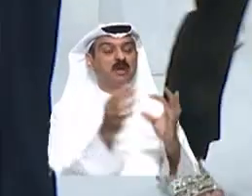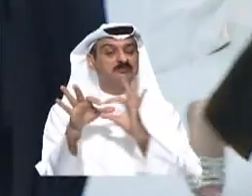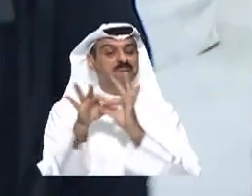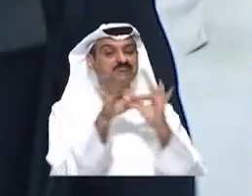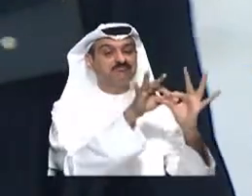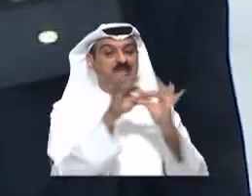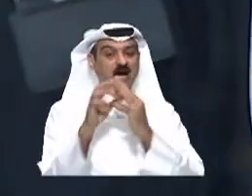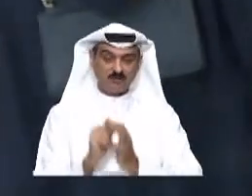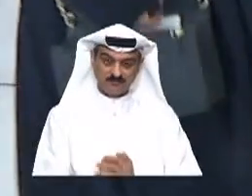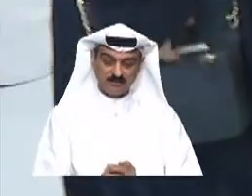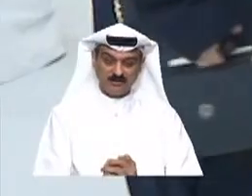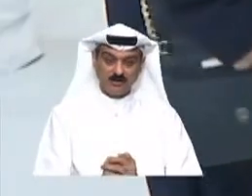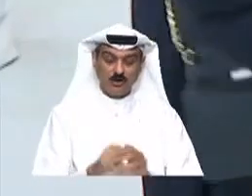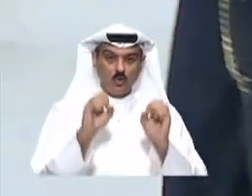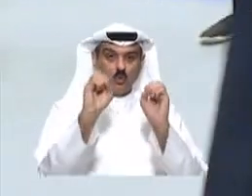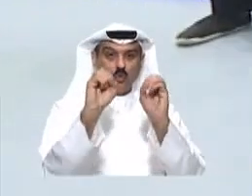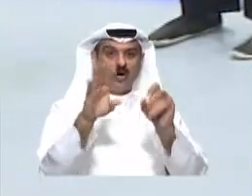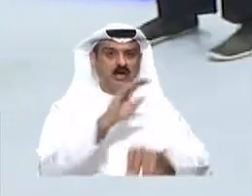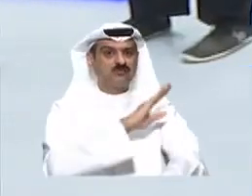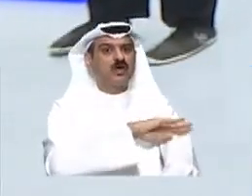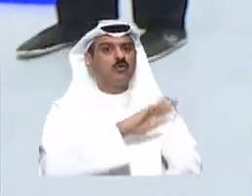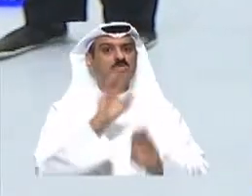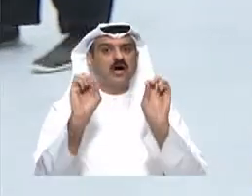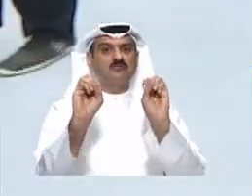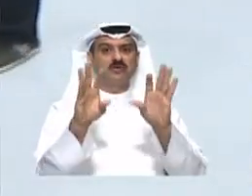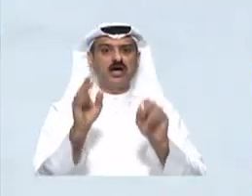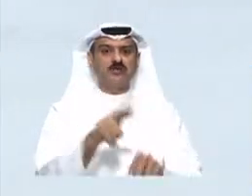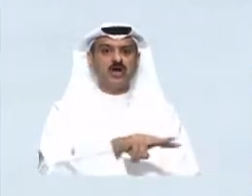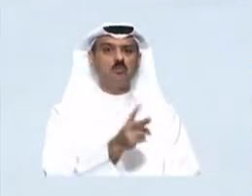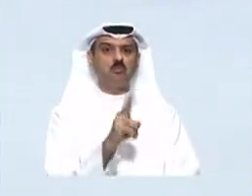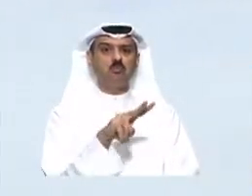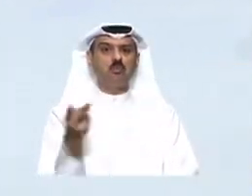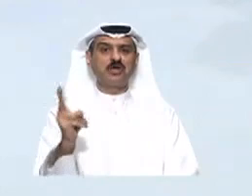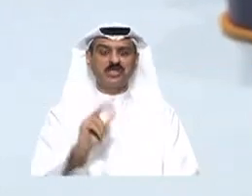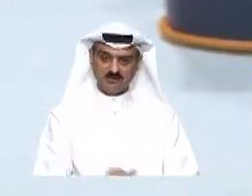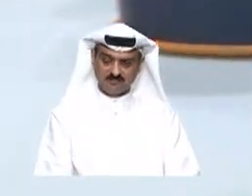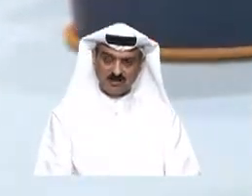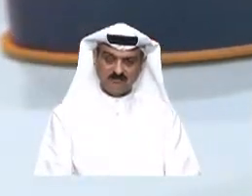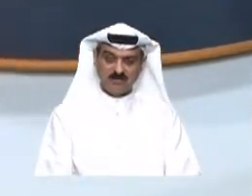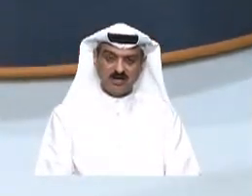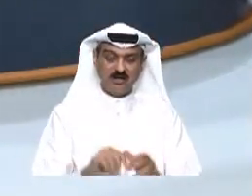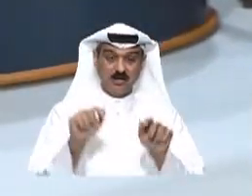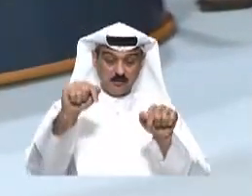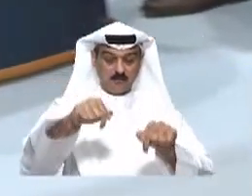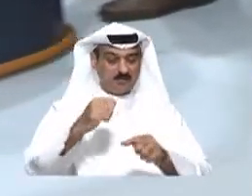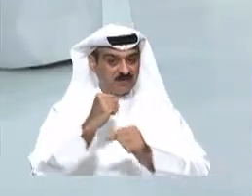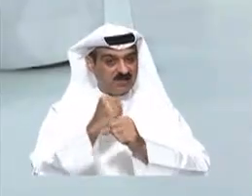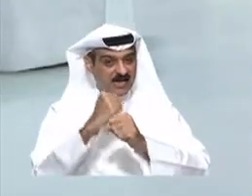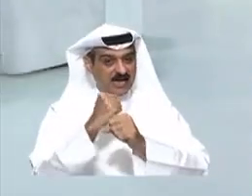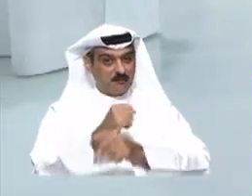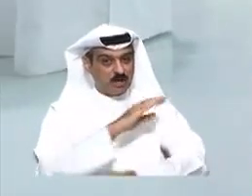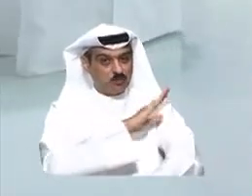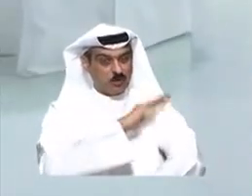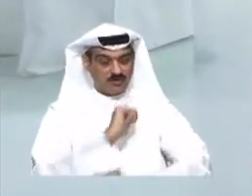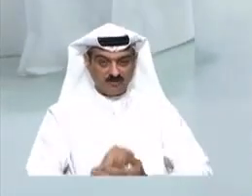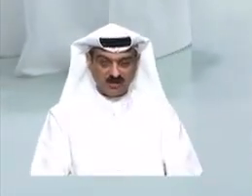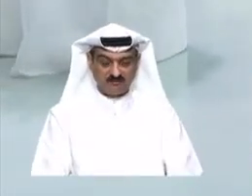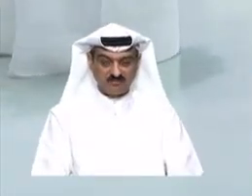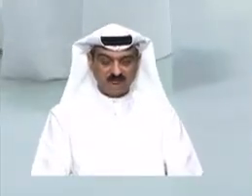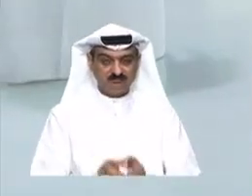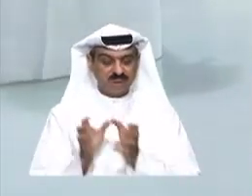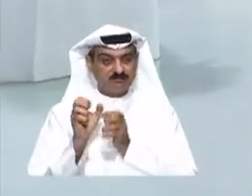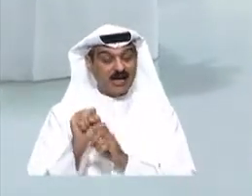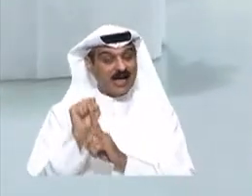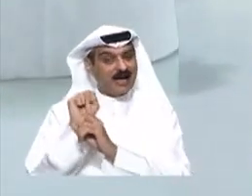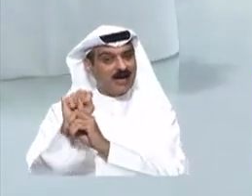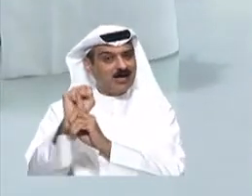مجموعة كبيرة من الوظائف المختلفة التي تحاكي سوق العمل في دولة الكويت، لا سيما في القطاع